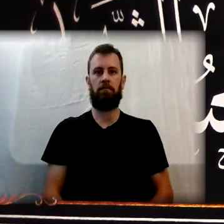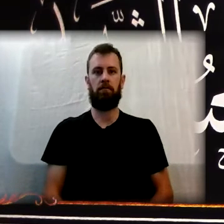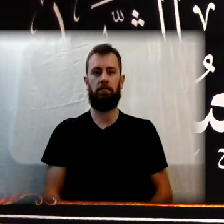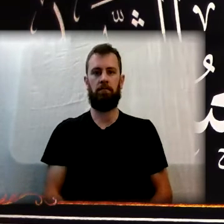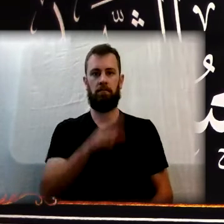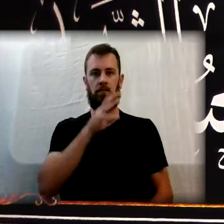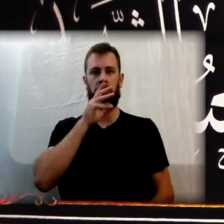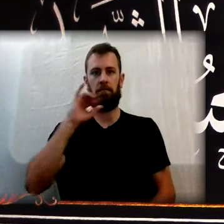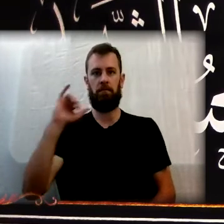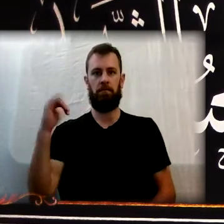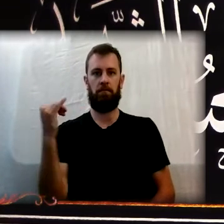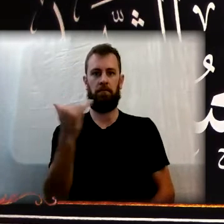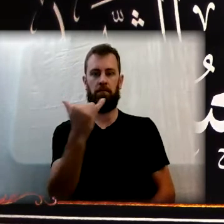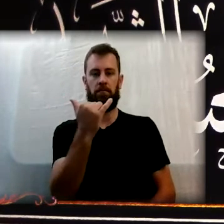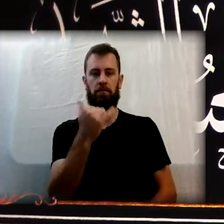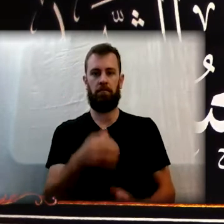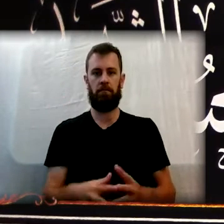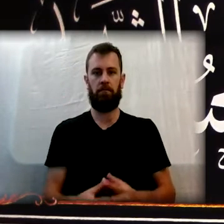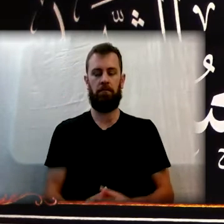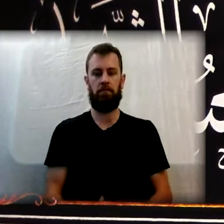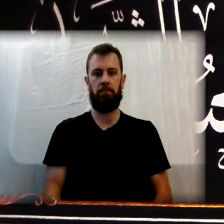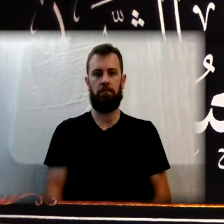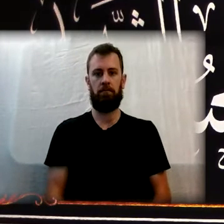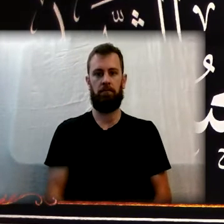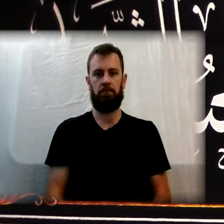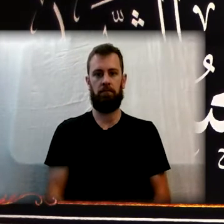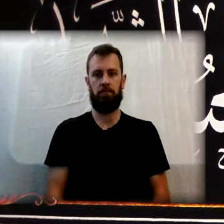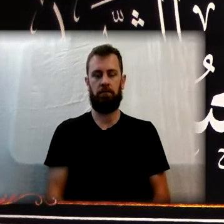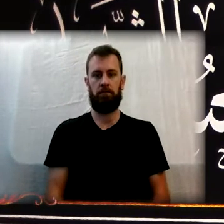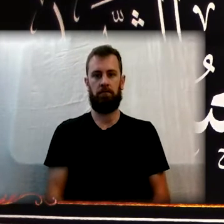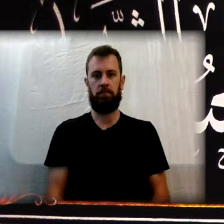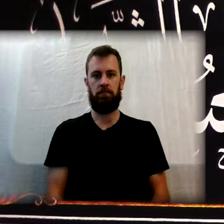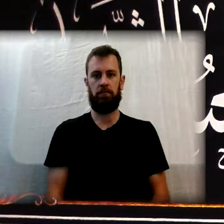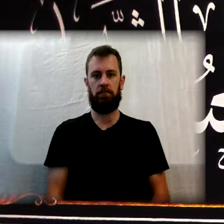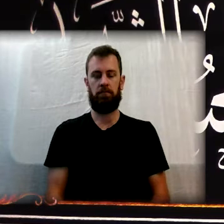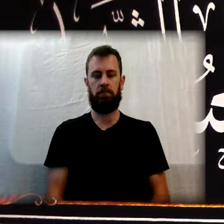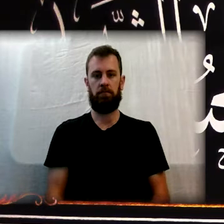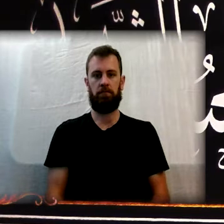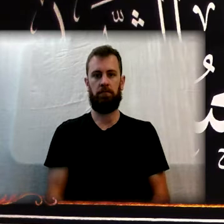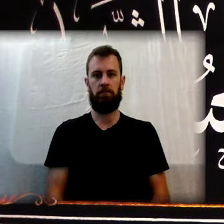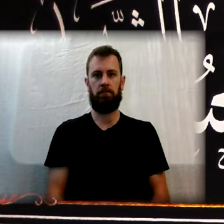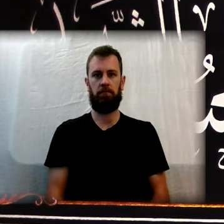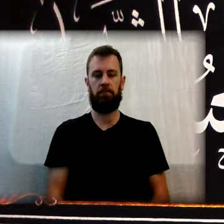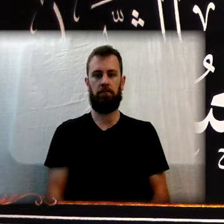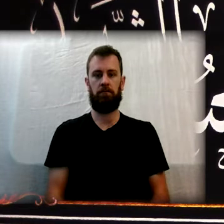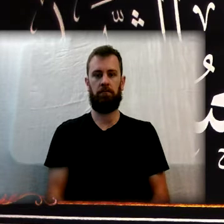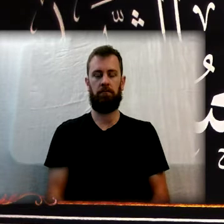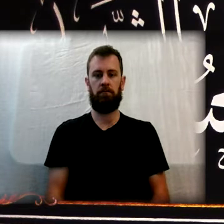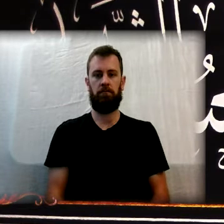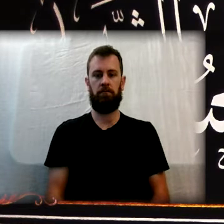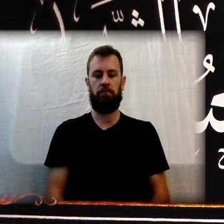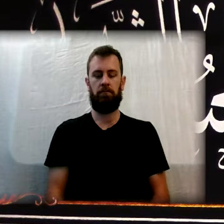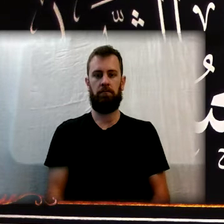أعوذ بالله من الشيطان اللعين الرجيم.